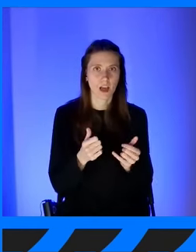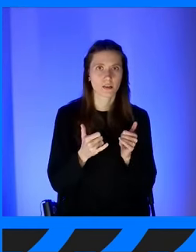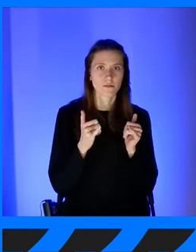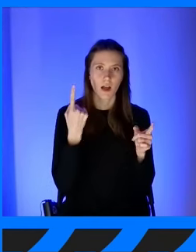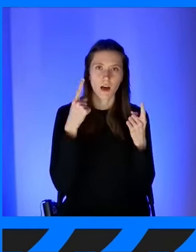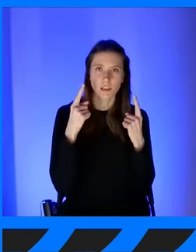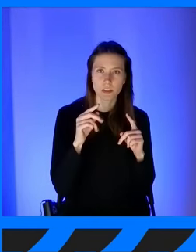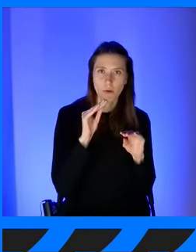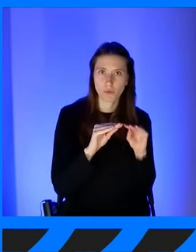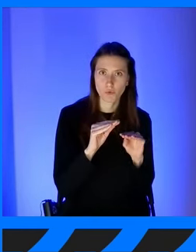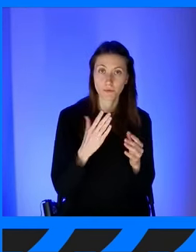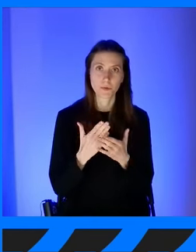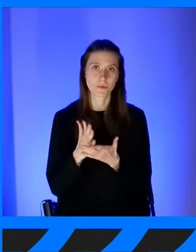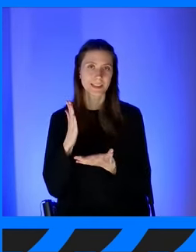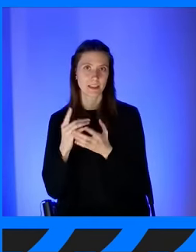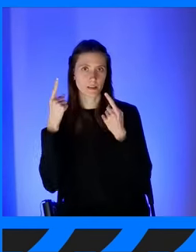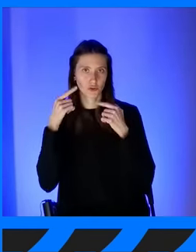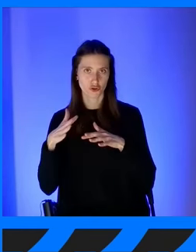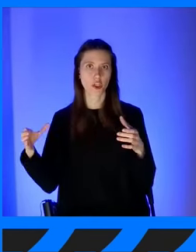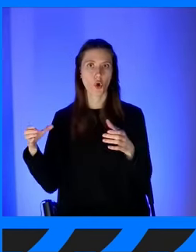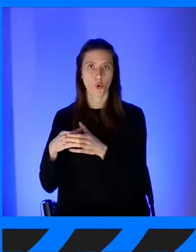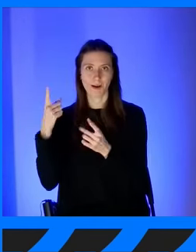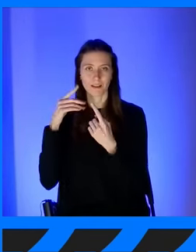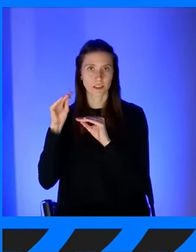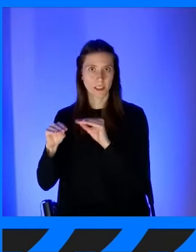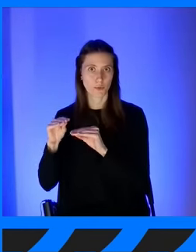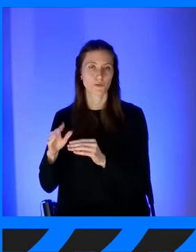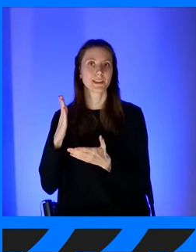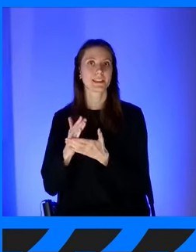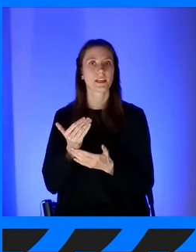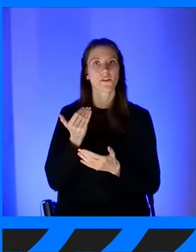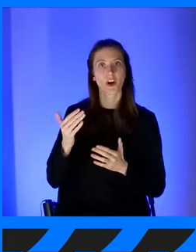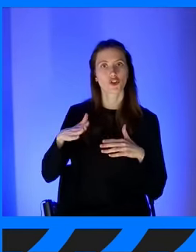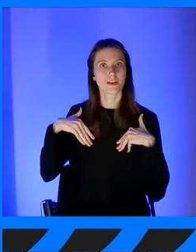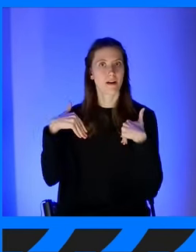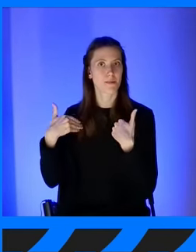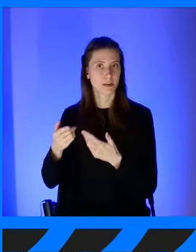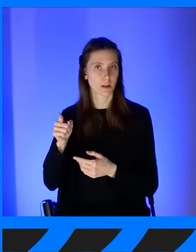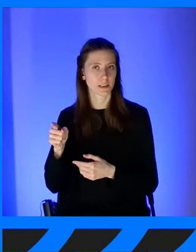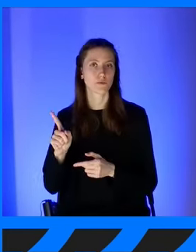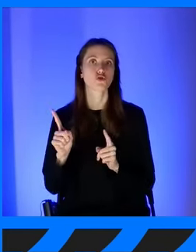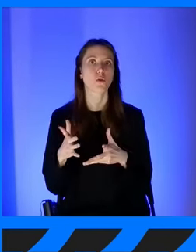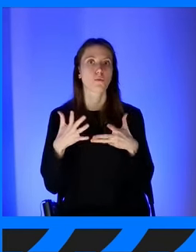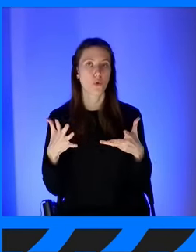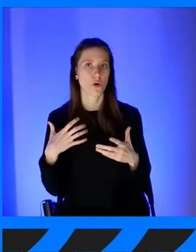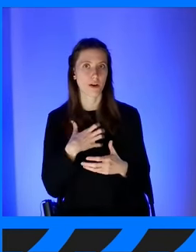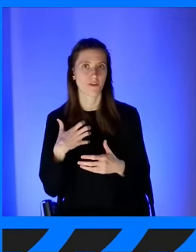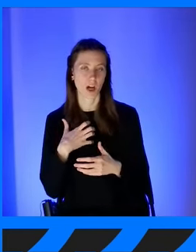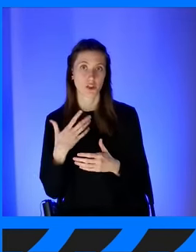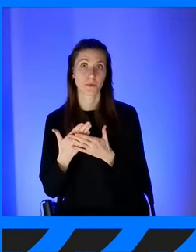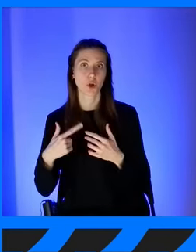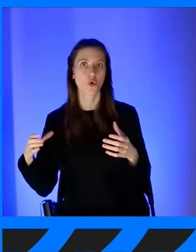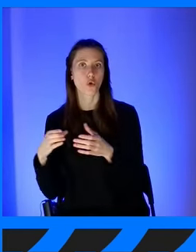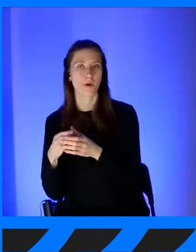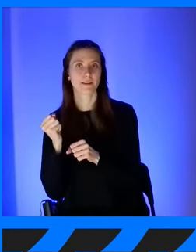теку решение команды разработки и есть ваша рекомендации что более важно то есть команда делает какую-то прх в